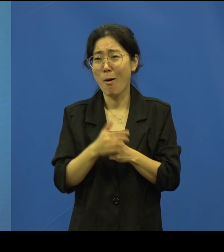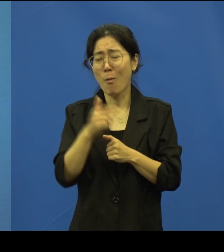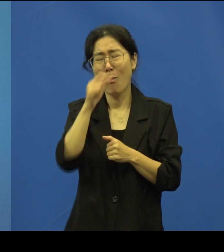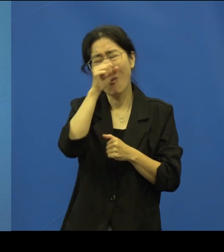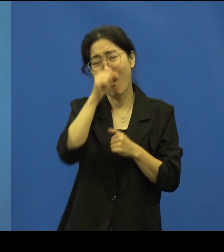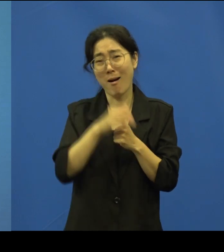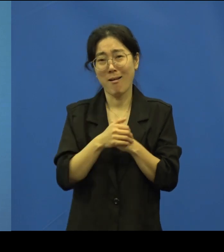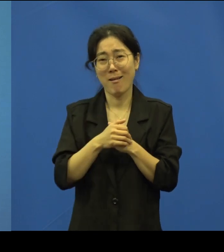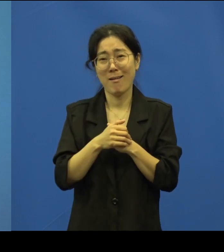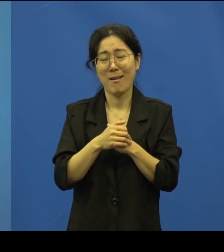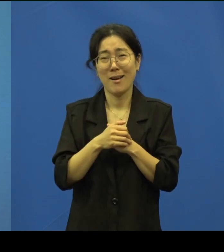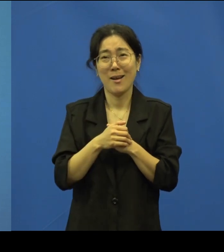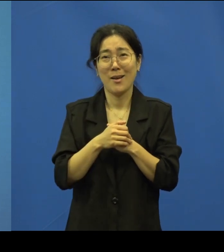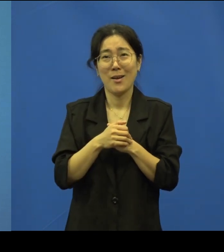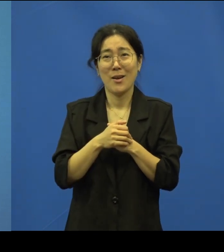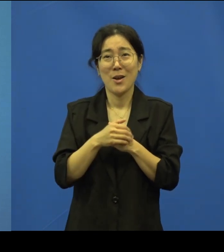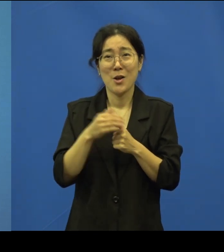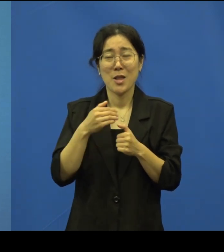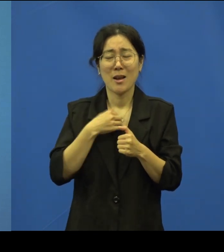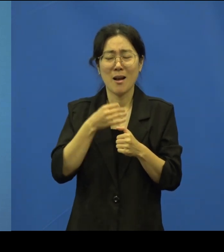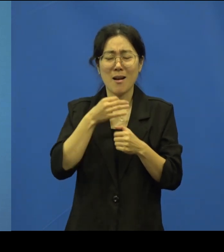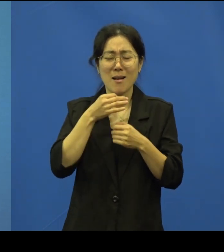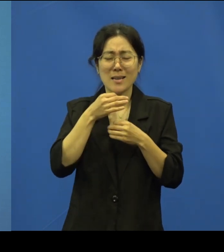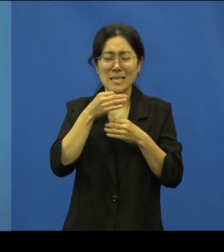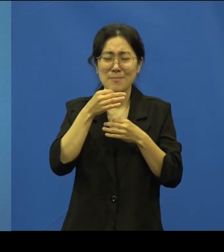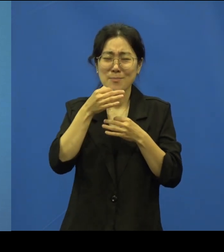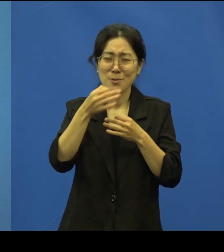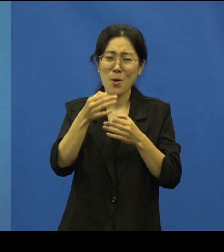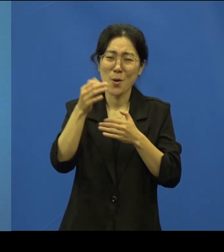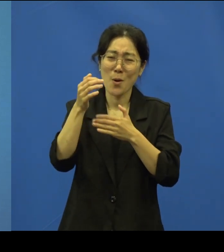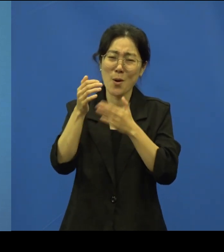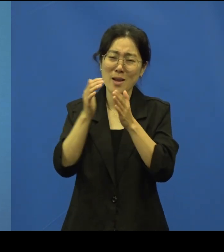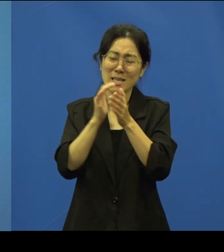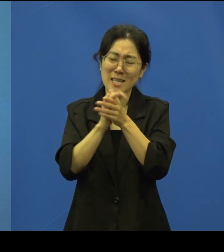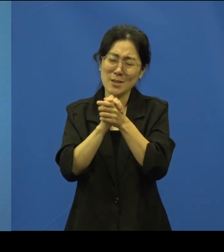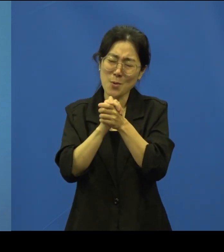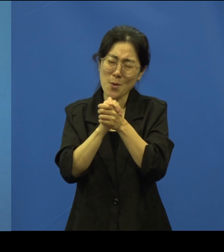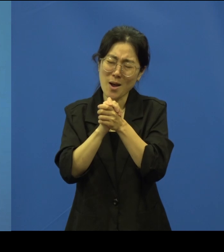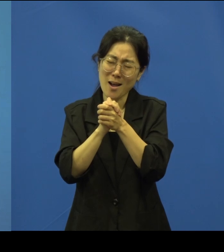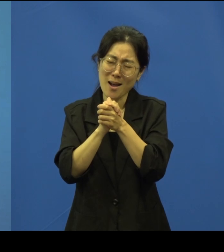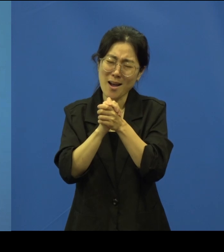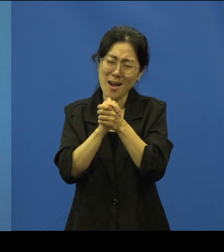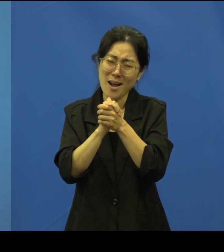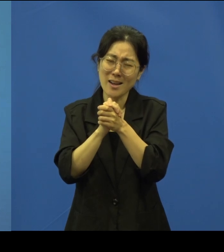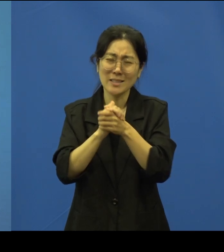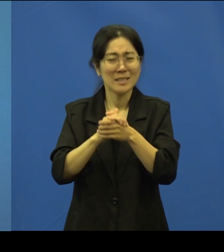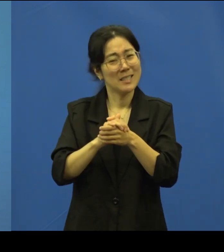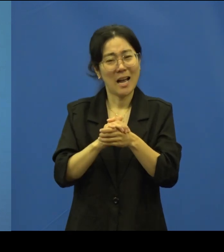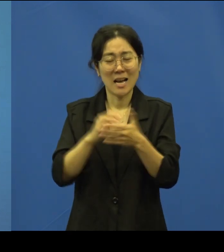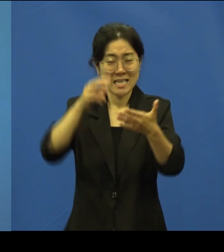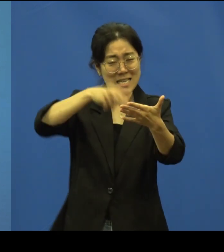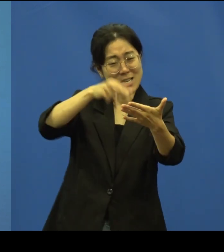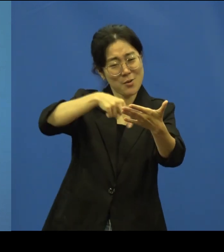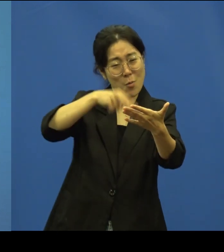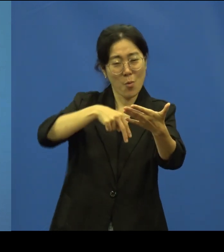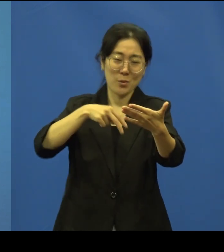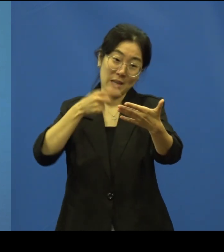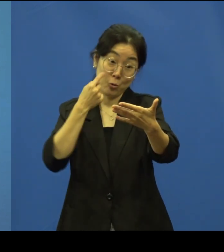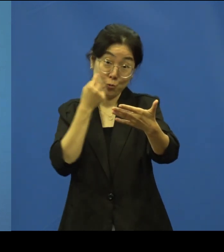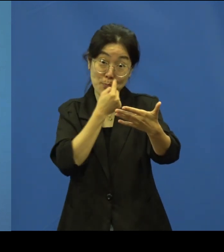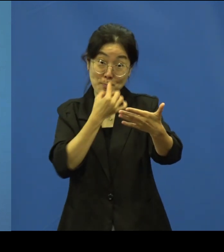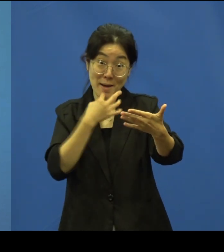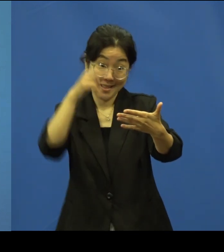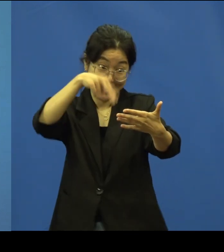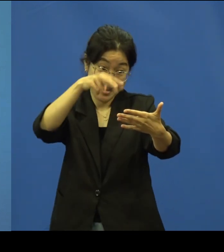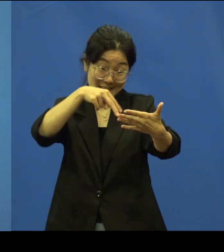내 목소리를 내서 하나님께 이렇게 기도하는 건 아침에 이게 되게 피곤한 거예요.